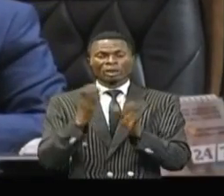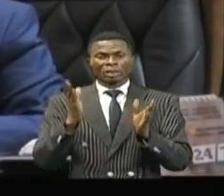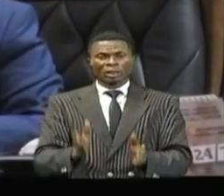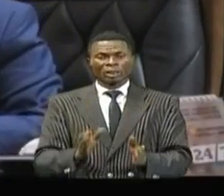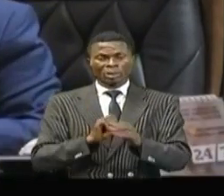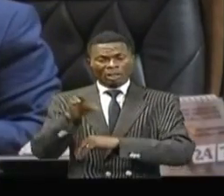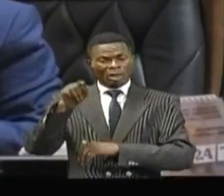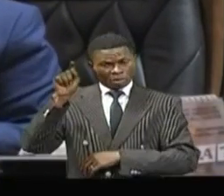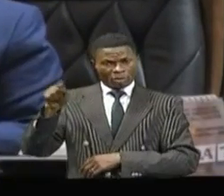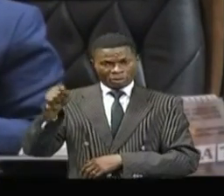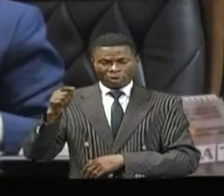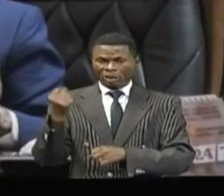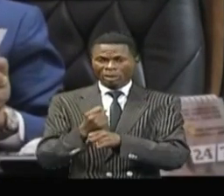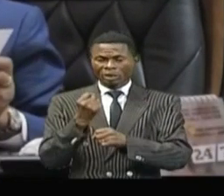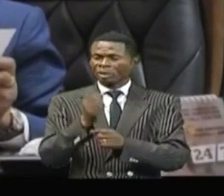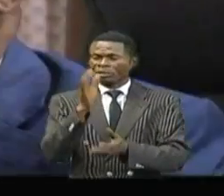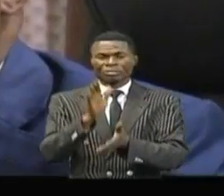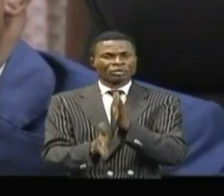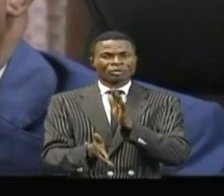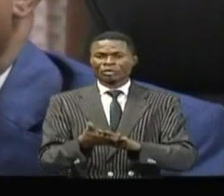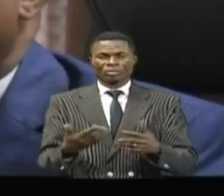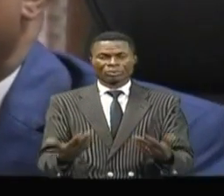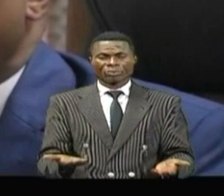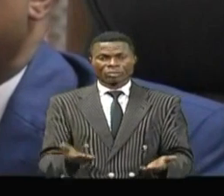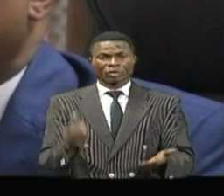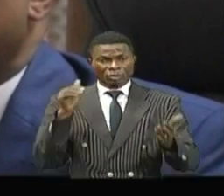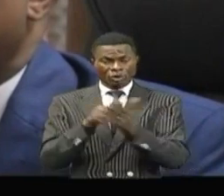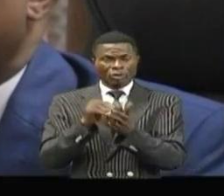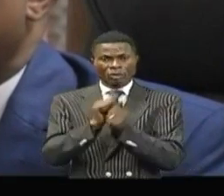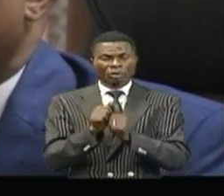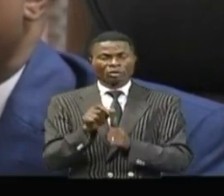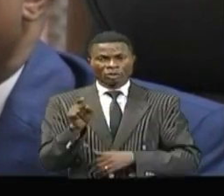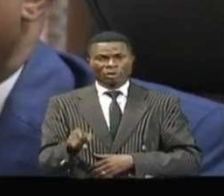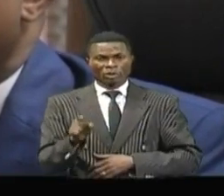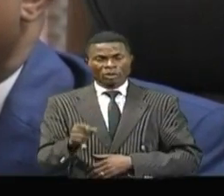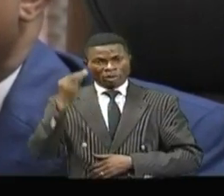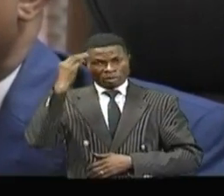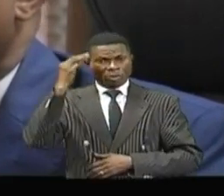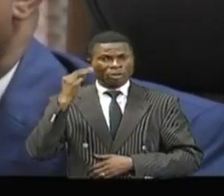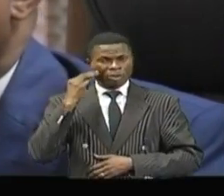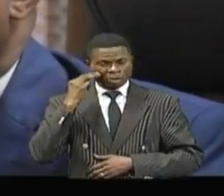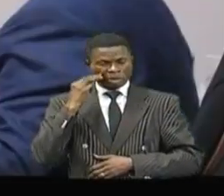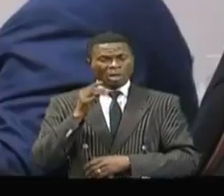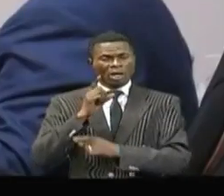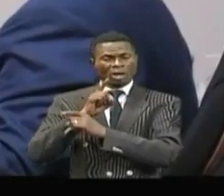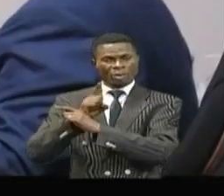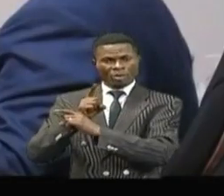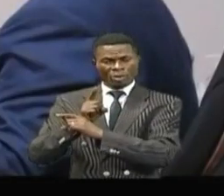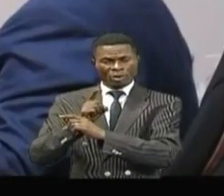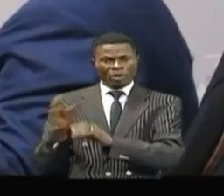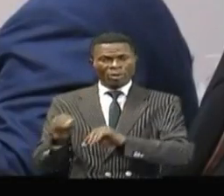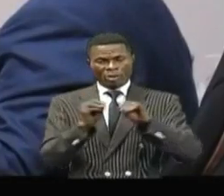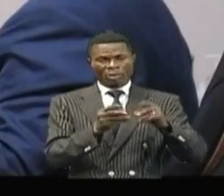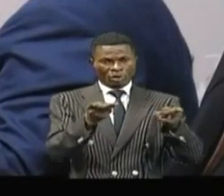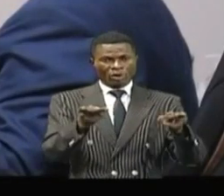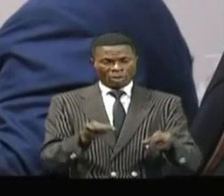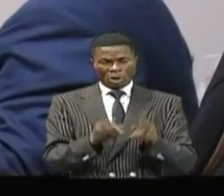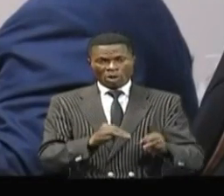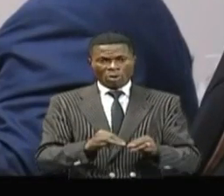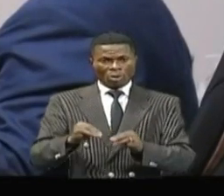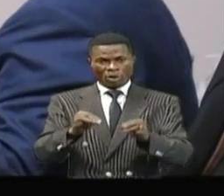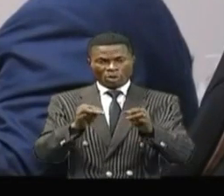à ces centres n'ont plus d'emploi. Face à cette situation, le ministre a préconisé la mise en place d'un